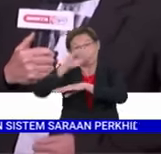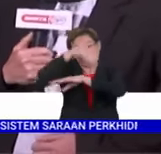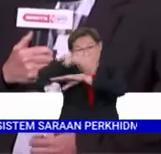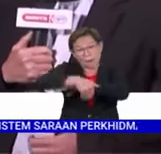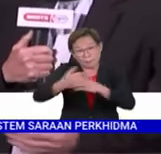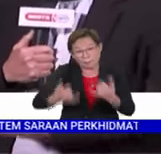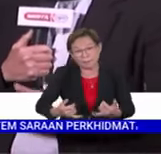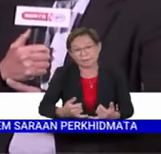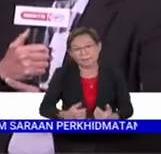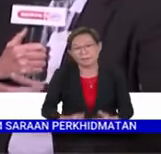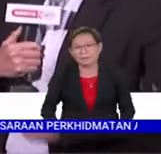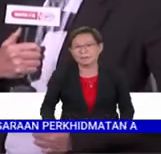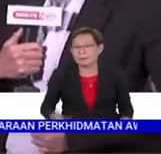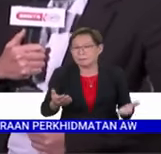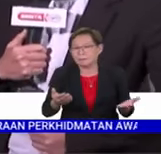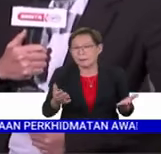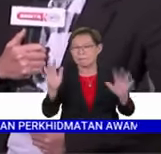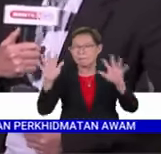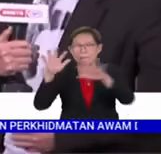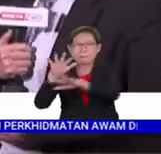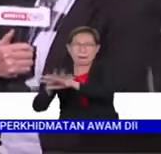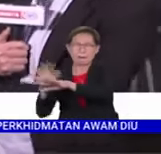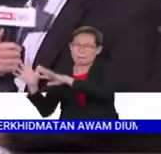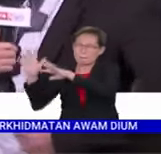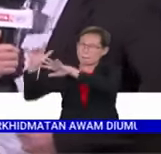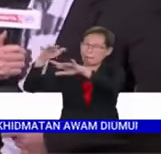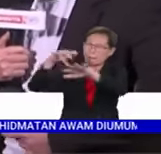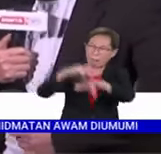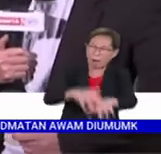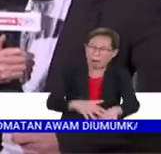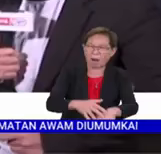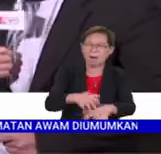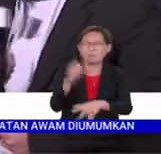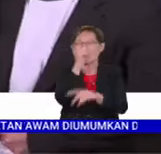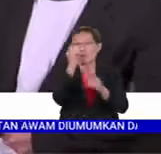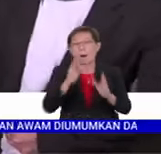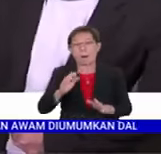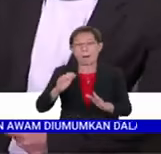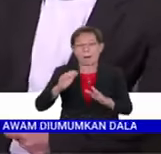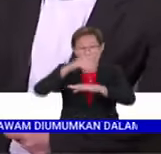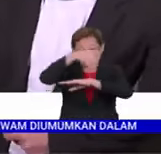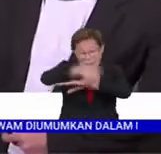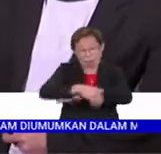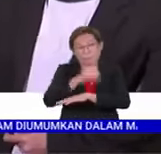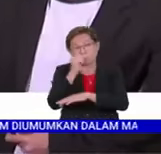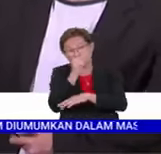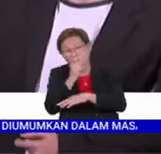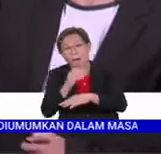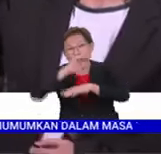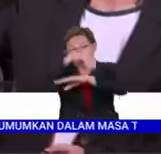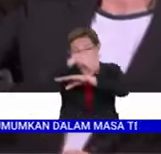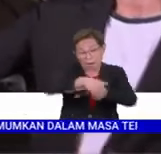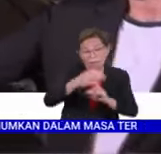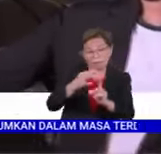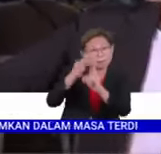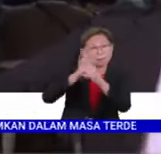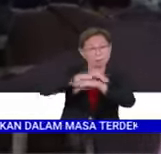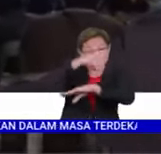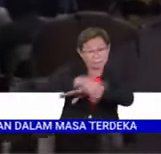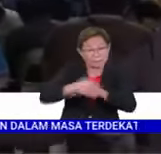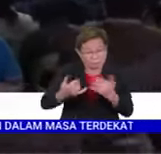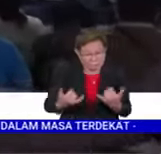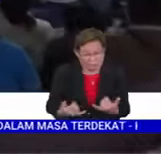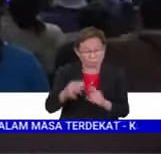nak sekali tahu tentunya berapa ramai agaknya artis yang akan membuat persembahan pada malam ini? Ya. Pada malam ini istimewa ya,